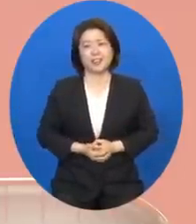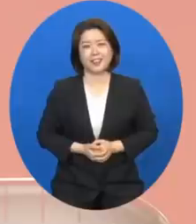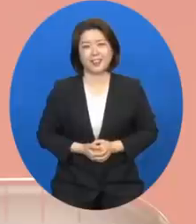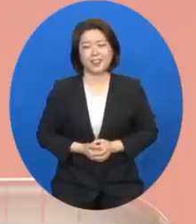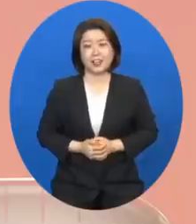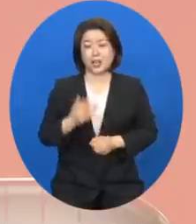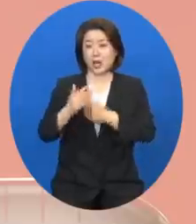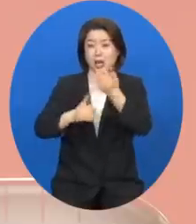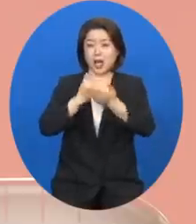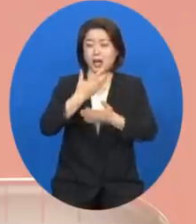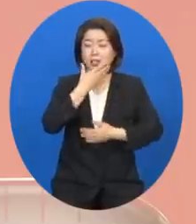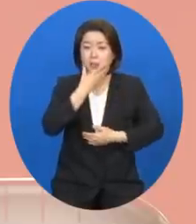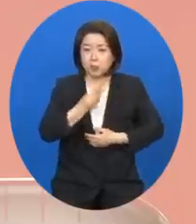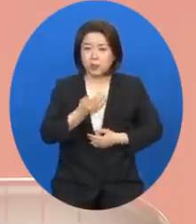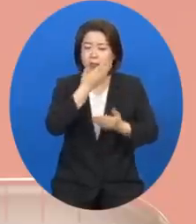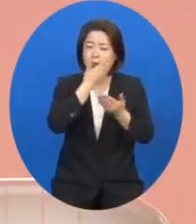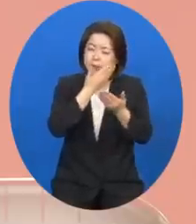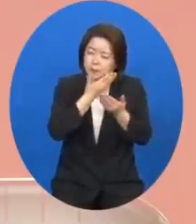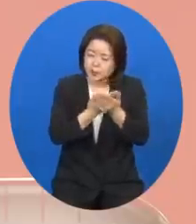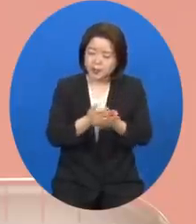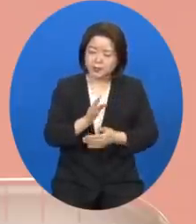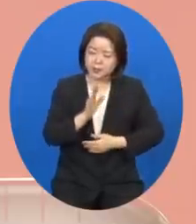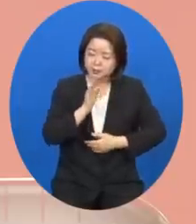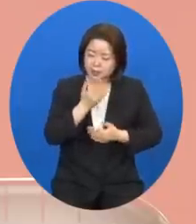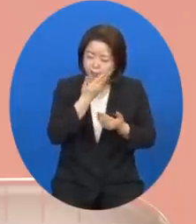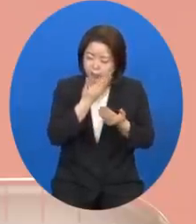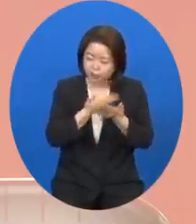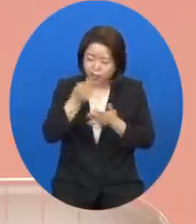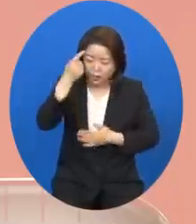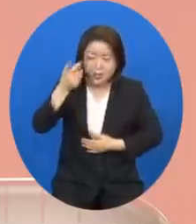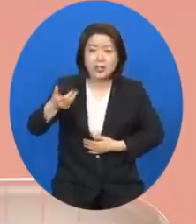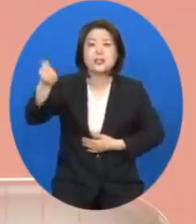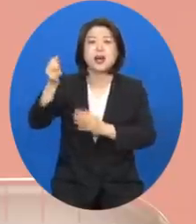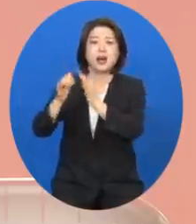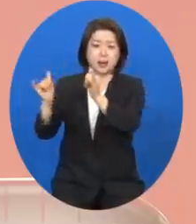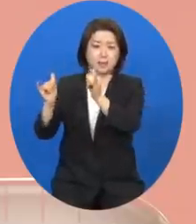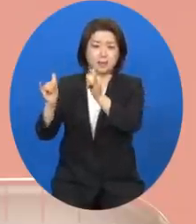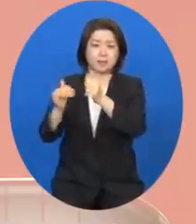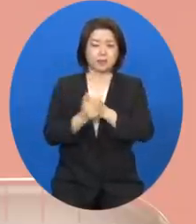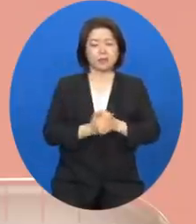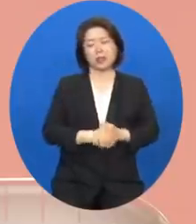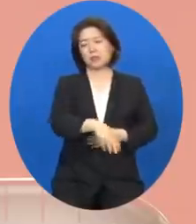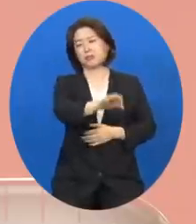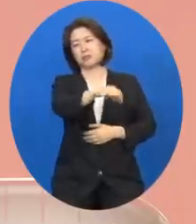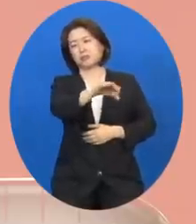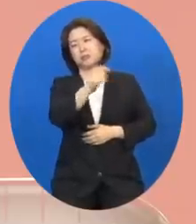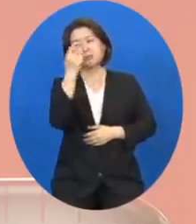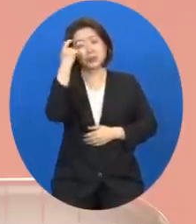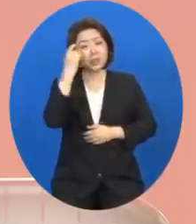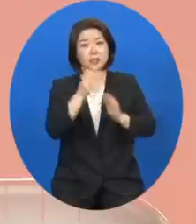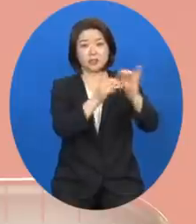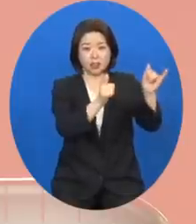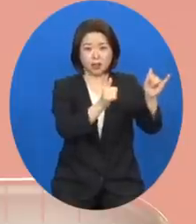하나님의 복이 귀하고 정말 중요하다고 여기는 사람과 대수롭지 않게 생각하는